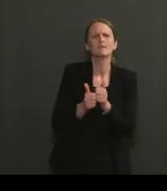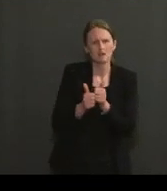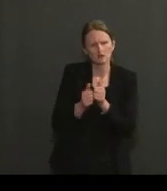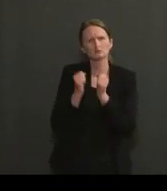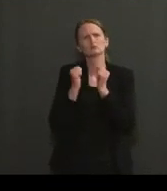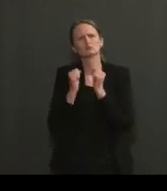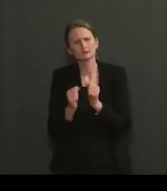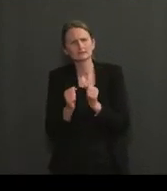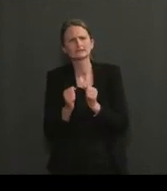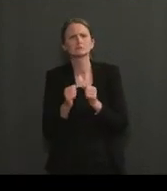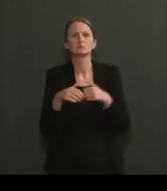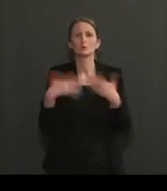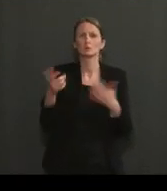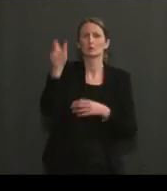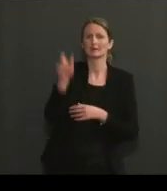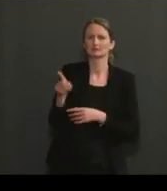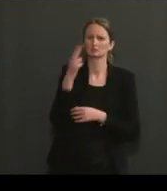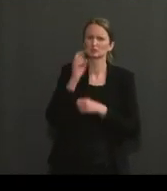assistance peuvent également se faire accompagner d'un aidant.